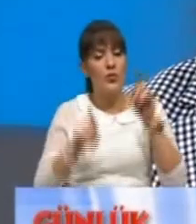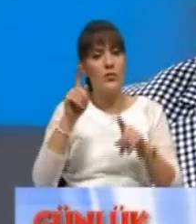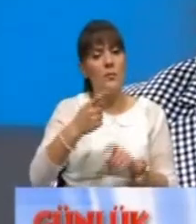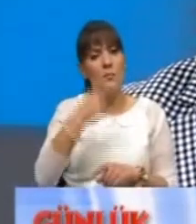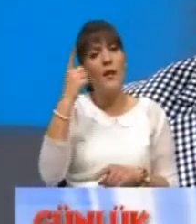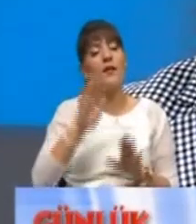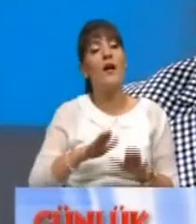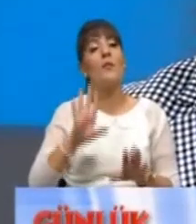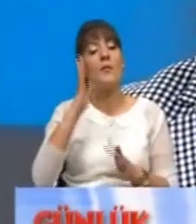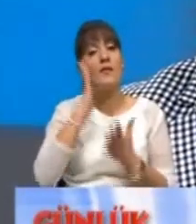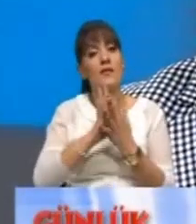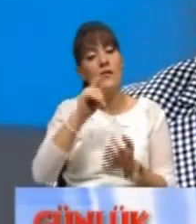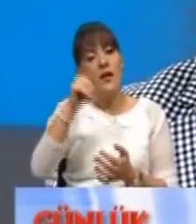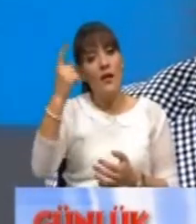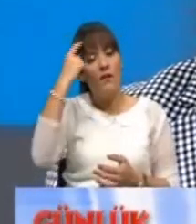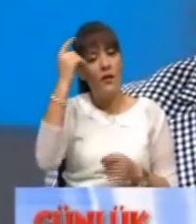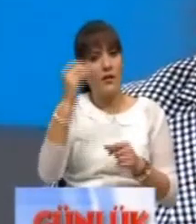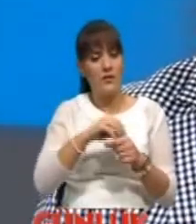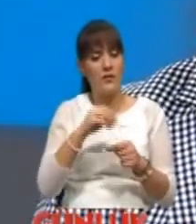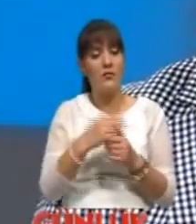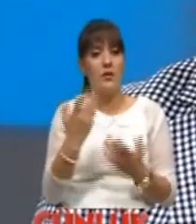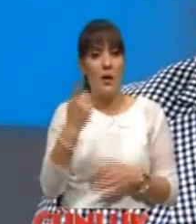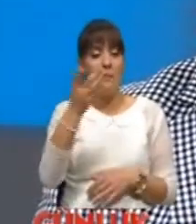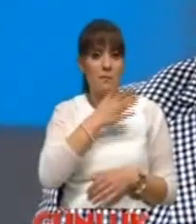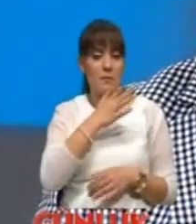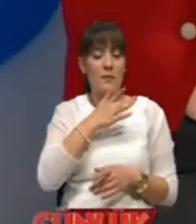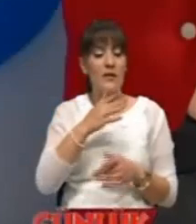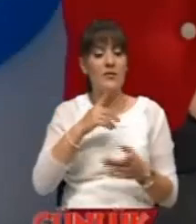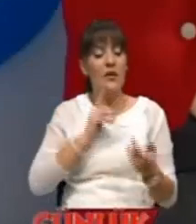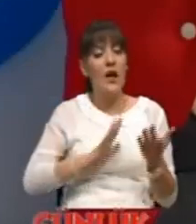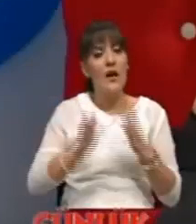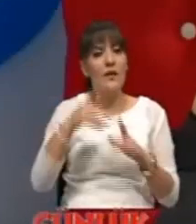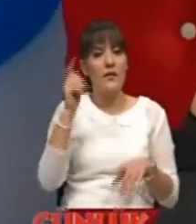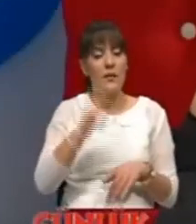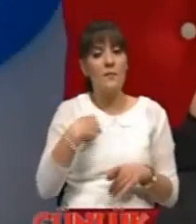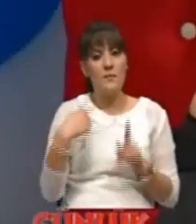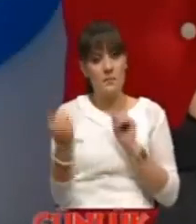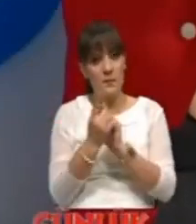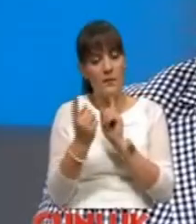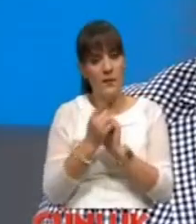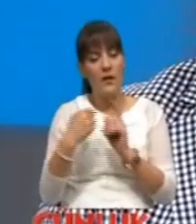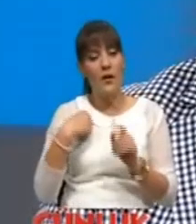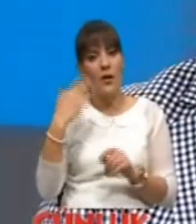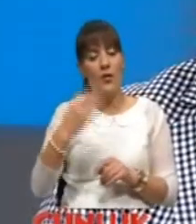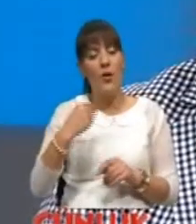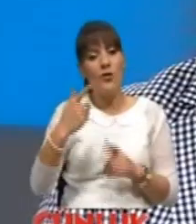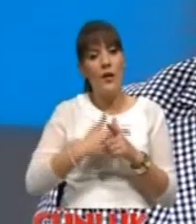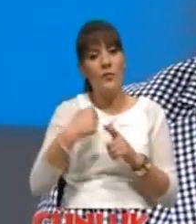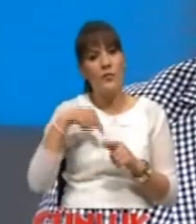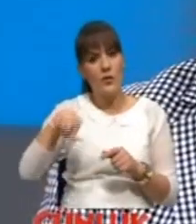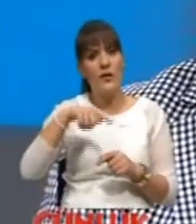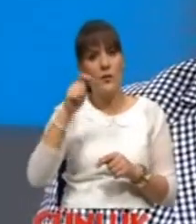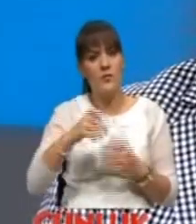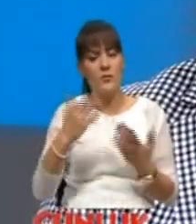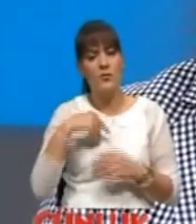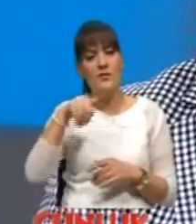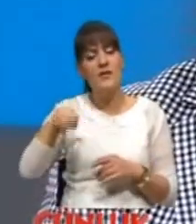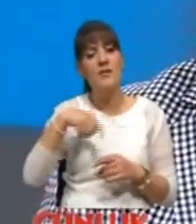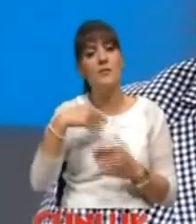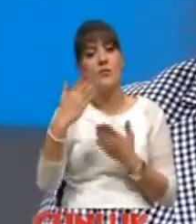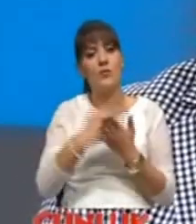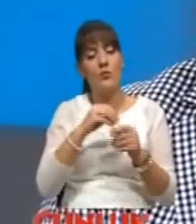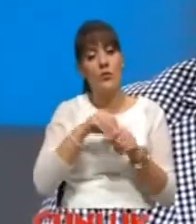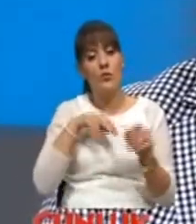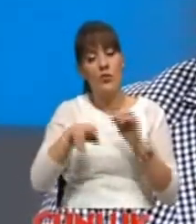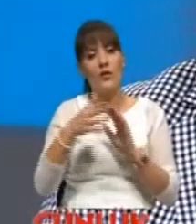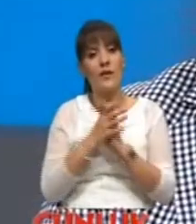belki de kalmamalı insanların kafasında. Evet. Daha bilinçli yani hareket edebiliriz. Biz aslında birebir temasta olduğumuz otellerle bunları yapıyoruz ama bu zaten sizin programınızı